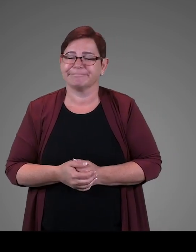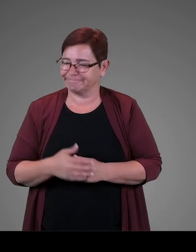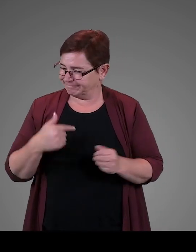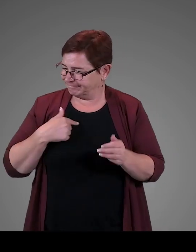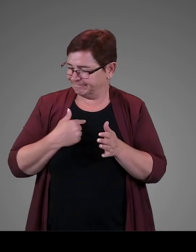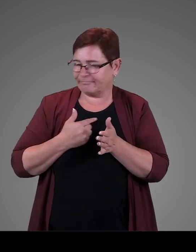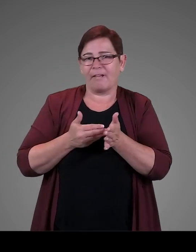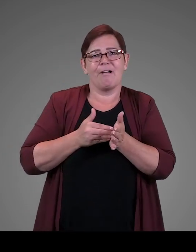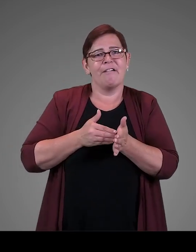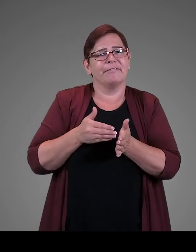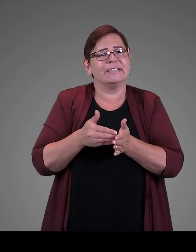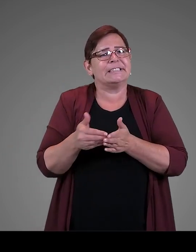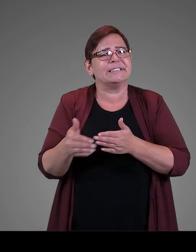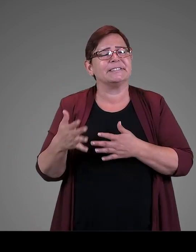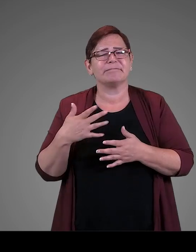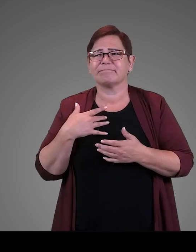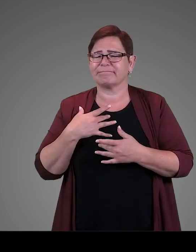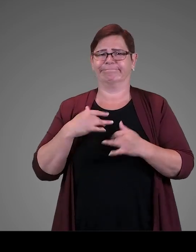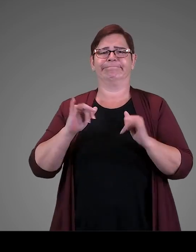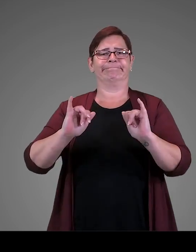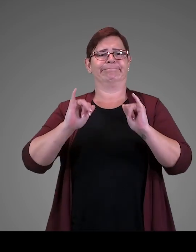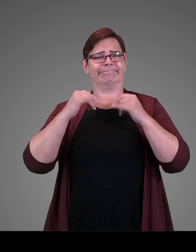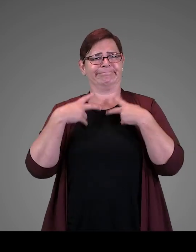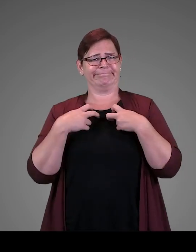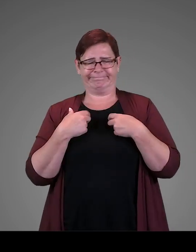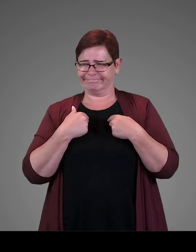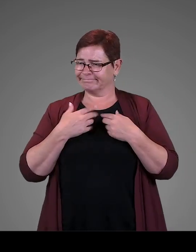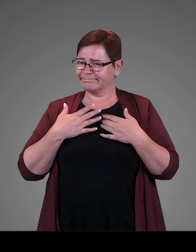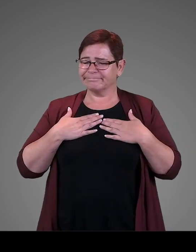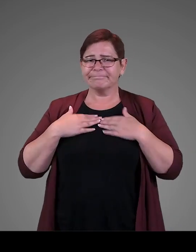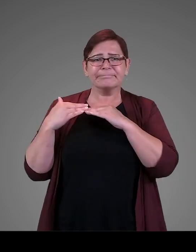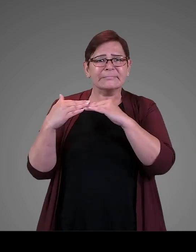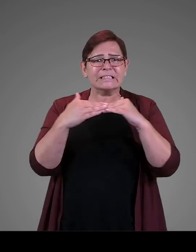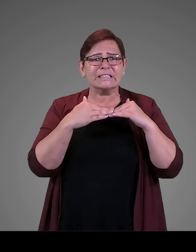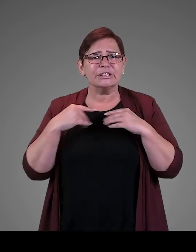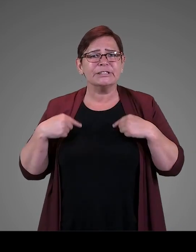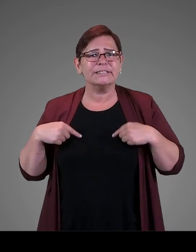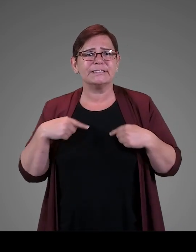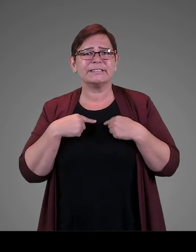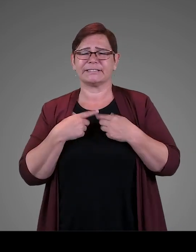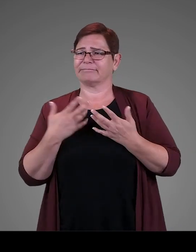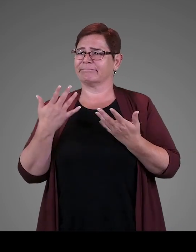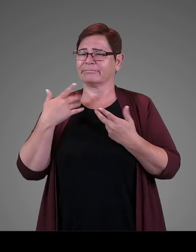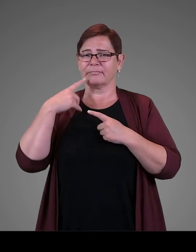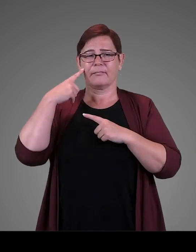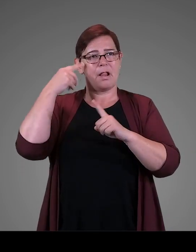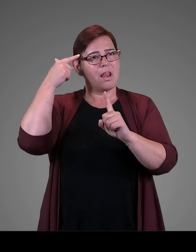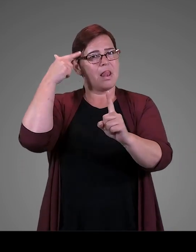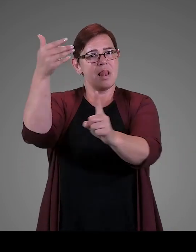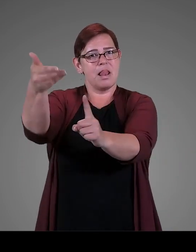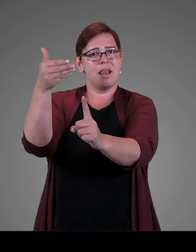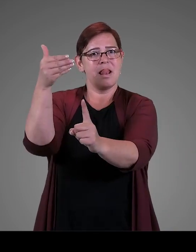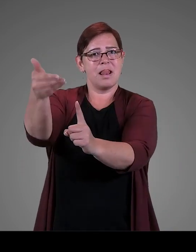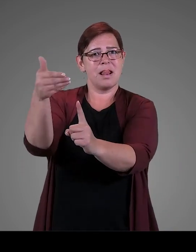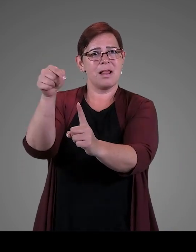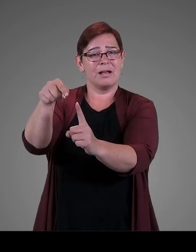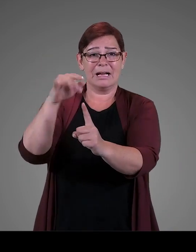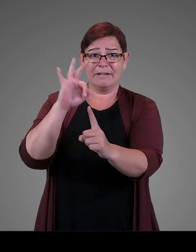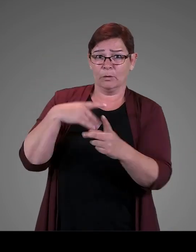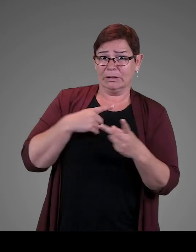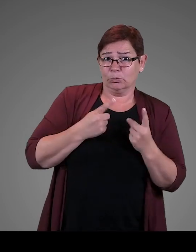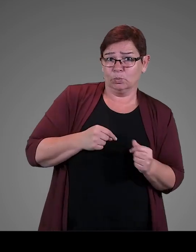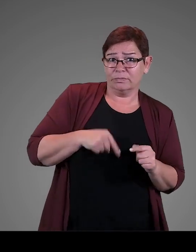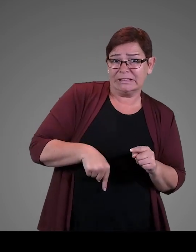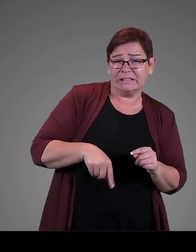traductions. Je me trouve souvent, et je vois auprès de mes pairs, on est souvent dans une posture de futurité. Si on fait ça,